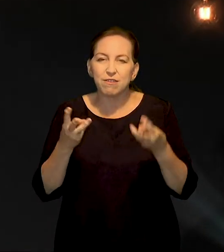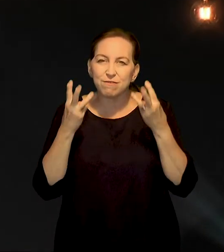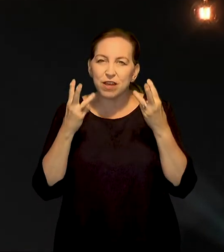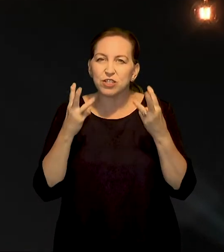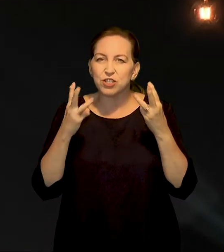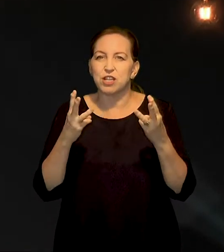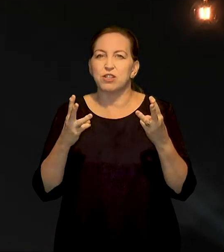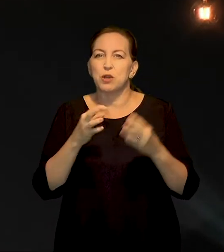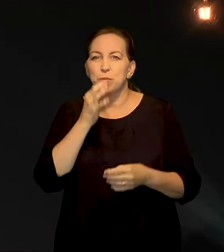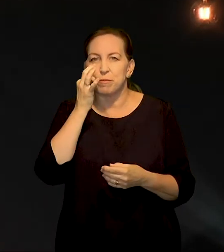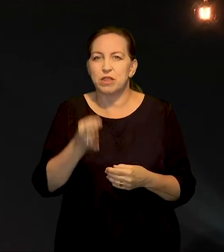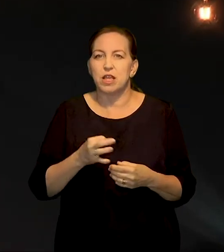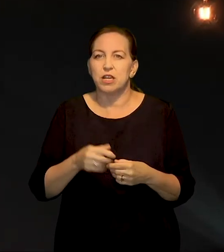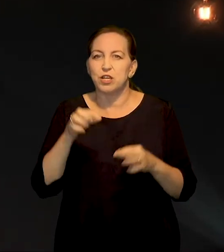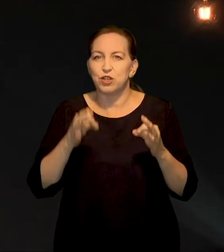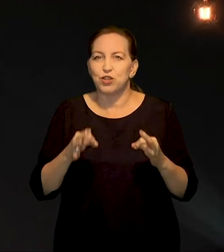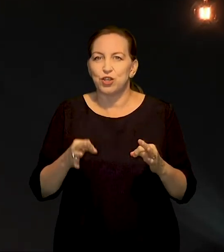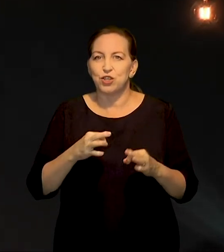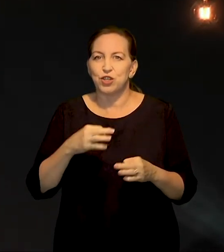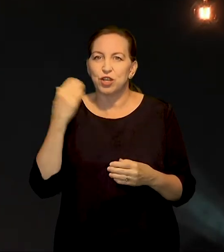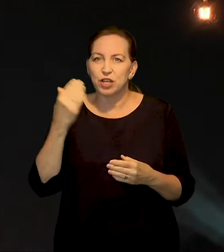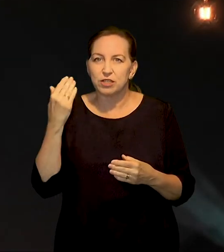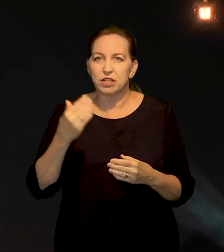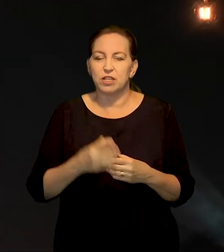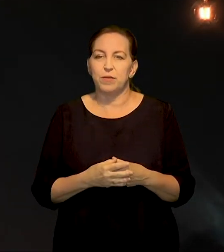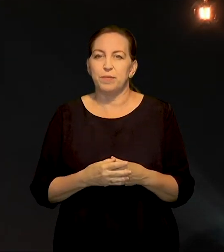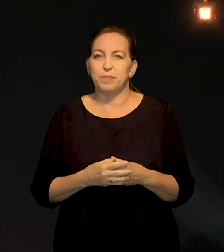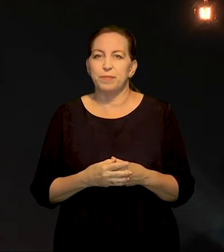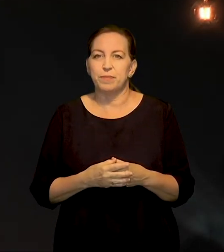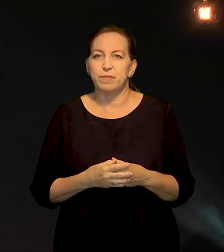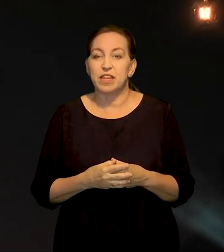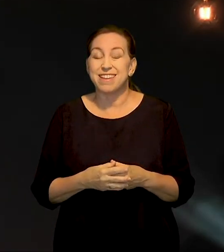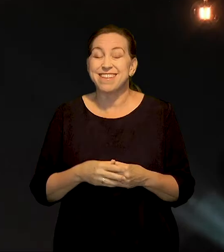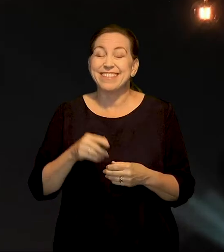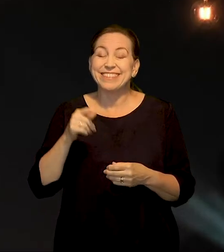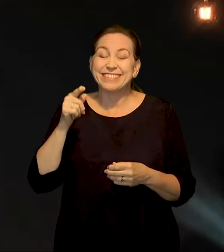W tej przypowieści gra toczy się o coś dużo większego niż kto ma rację.